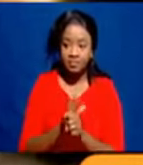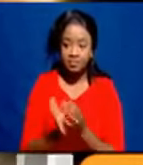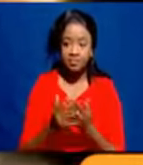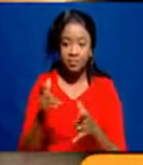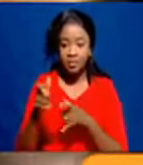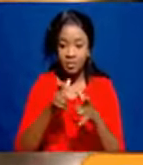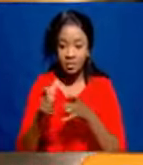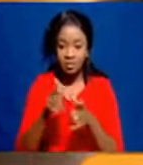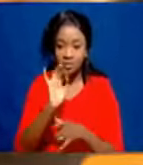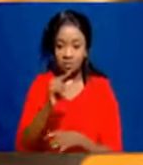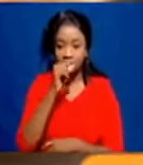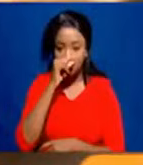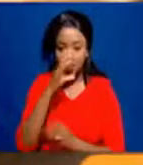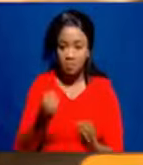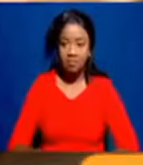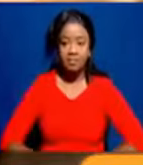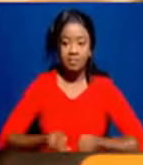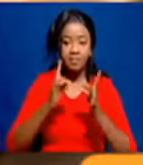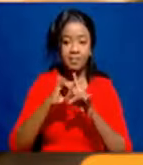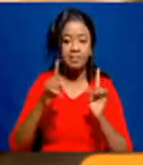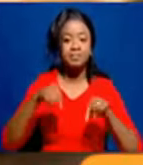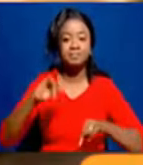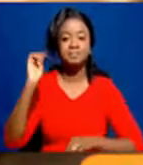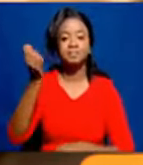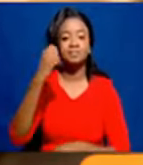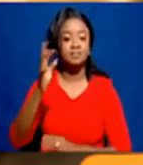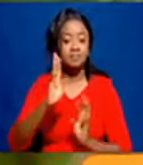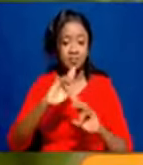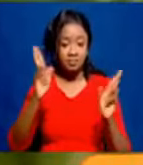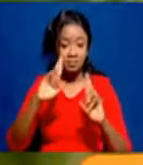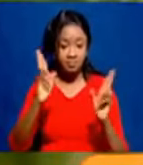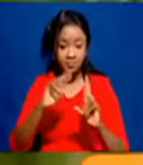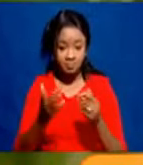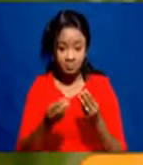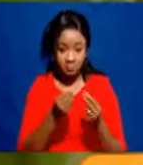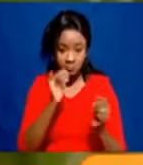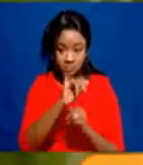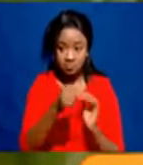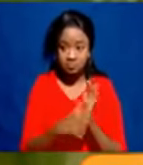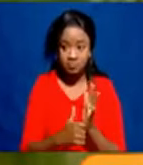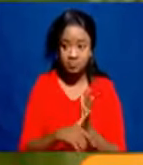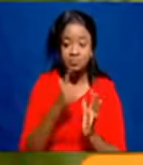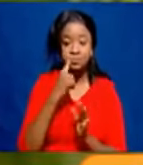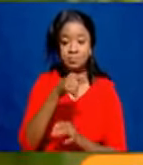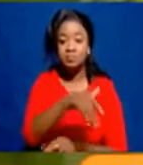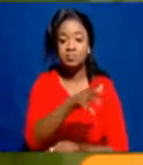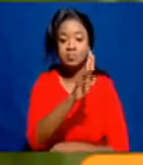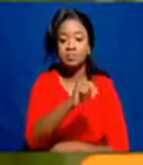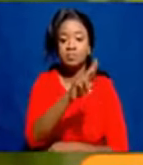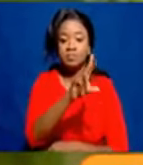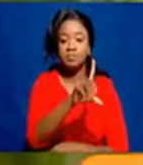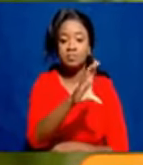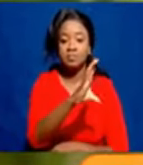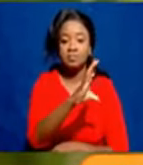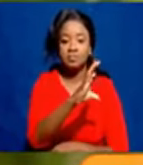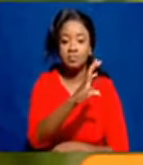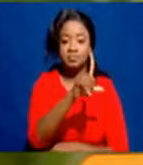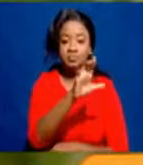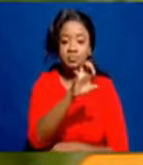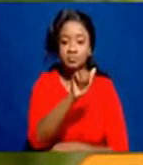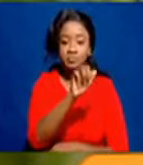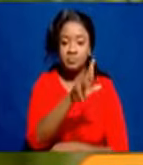gas explosion. So how is the government ready to deal with that? Pale nuclear power, hakuna leakage yoyote ambayo inatoka